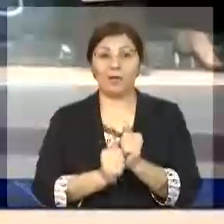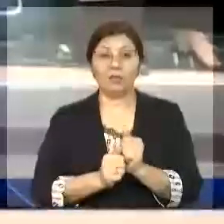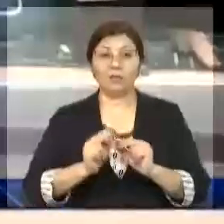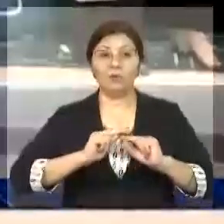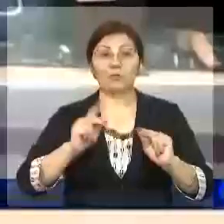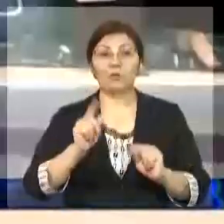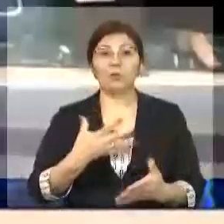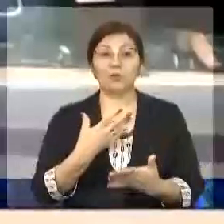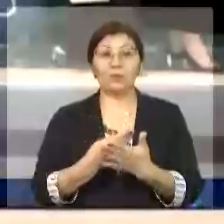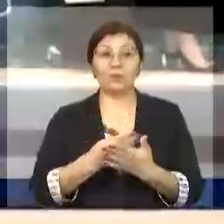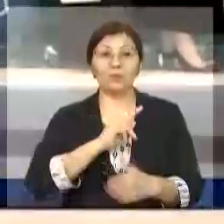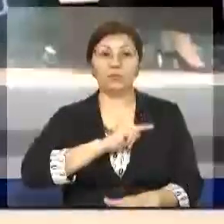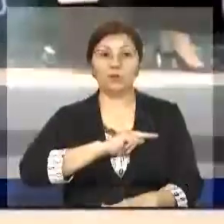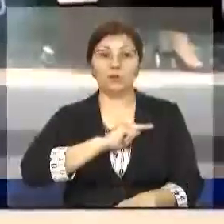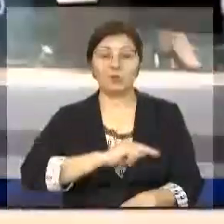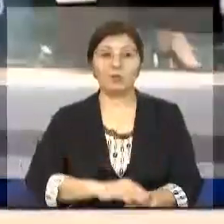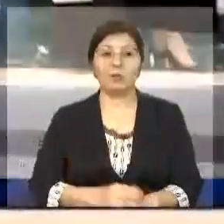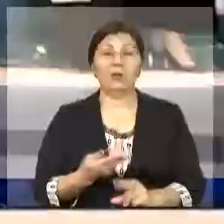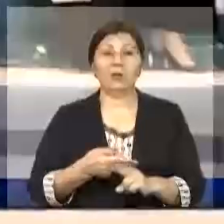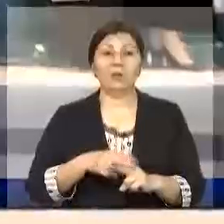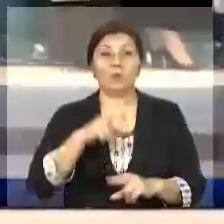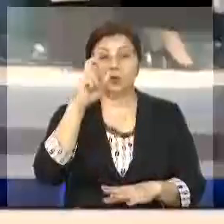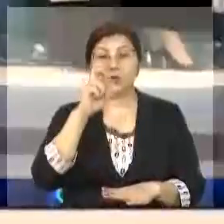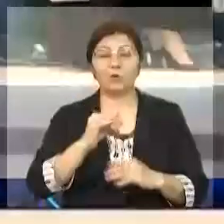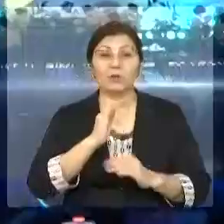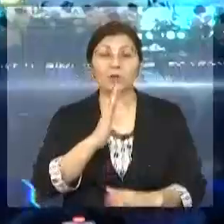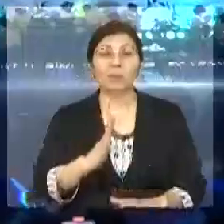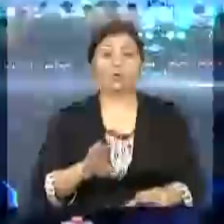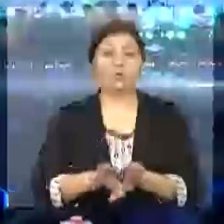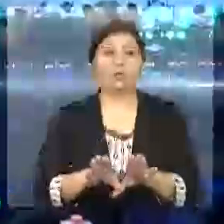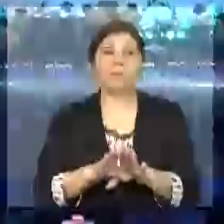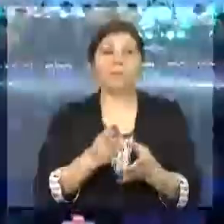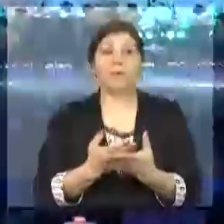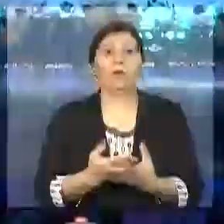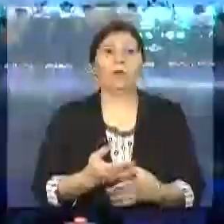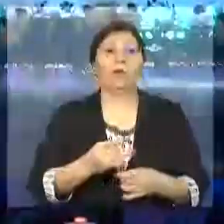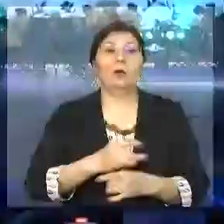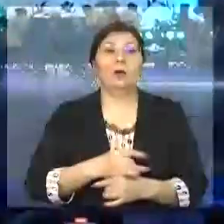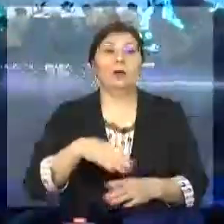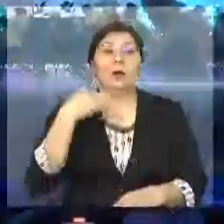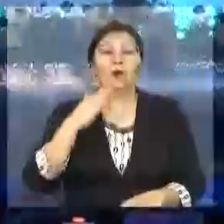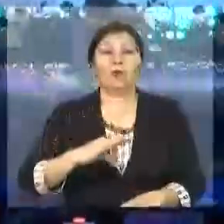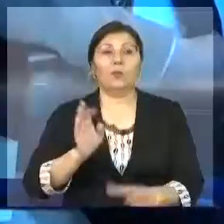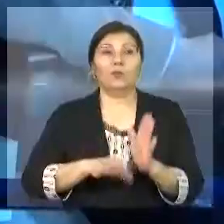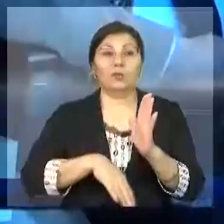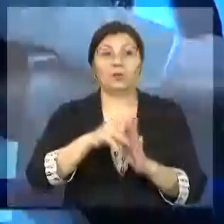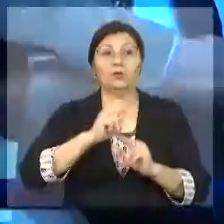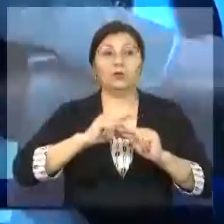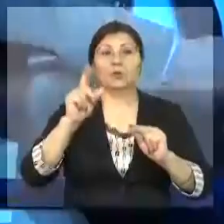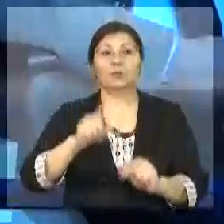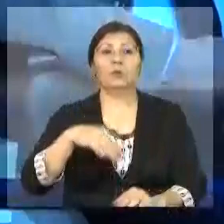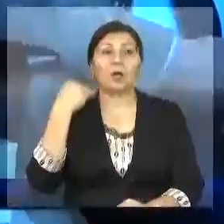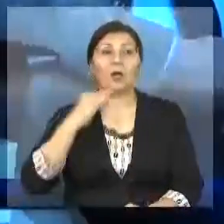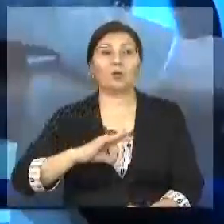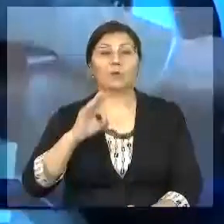ұстаздың өзінің сіңірген еңбегі бұл еліміздің болашағы деп білеміз. Сонымен қатар мерекеде Ақтөбе облысының үздік ұстазы және